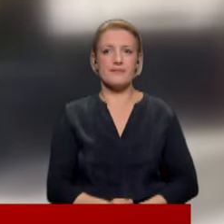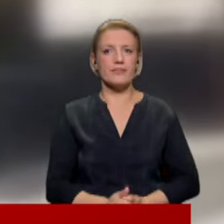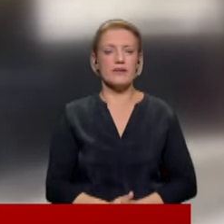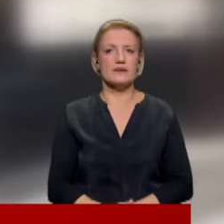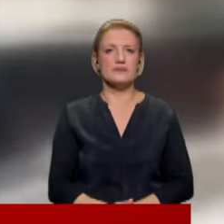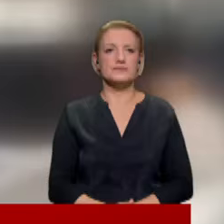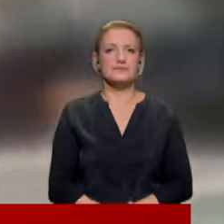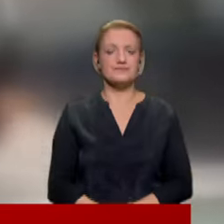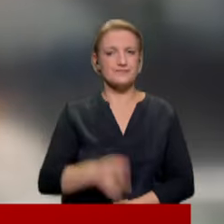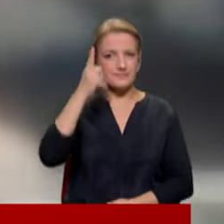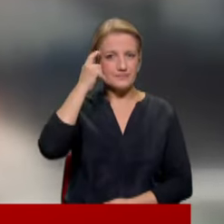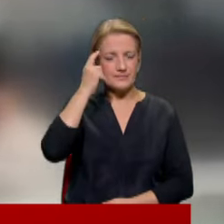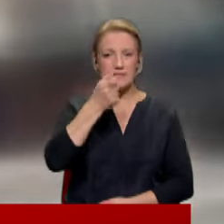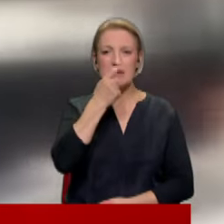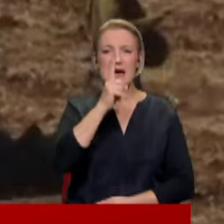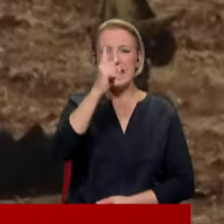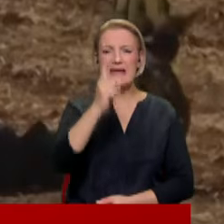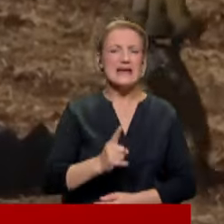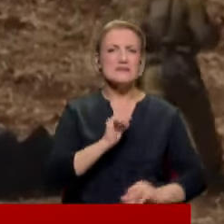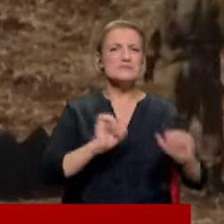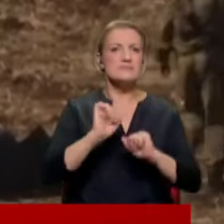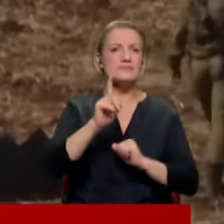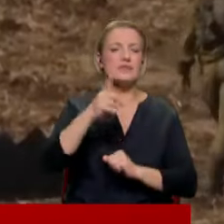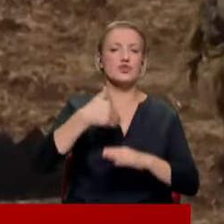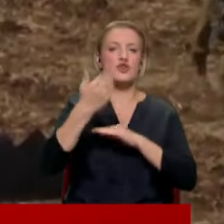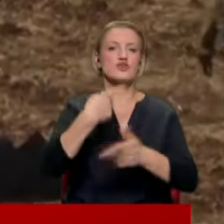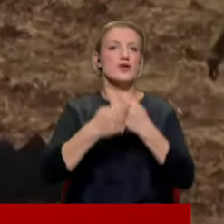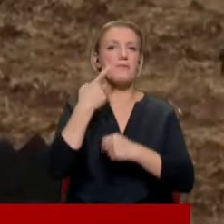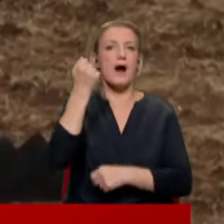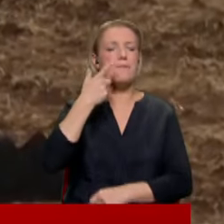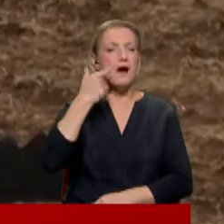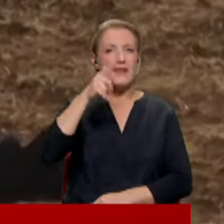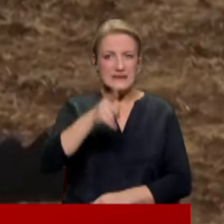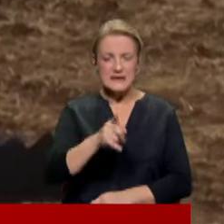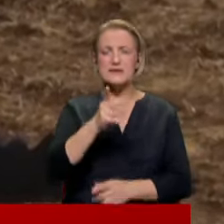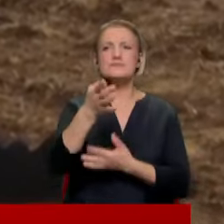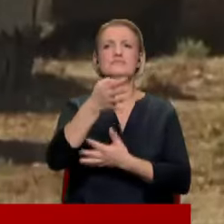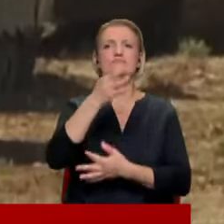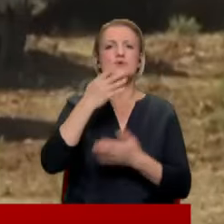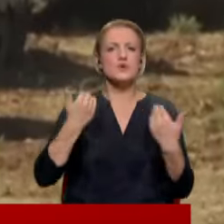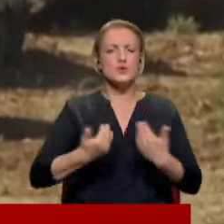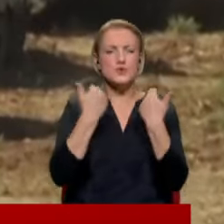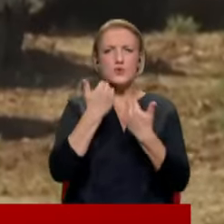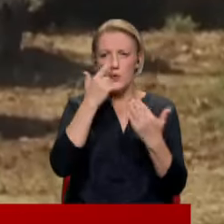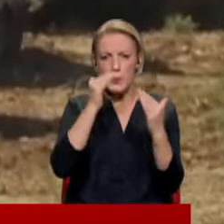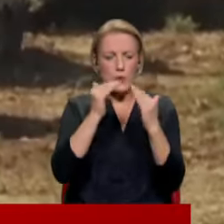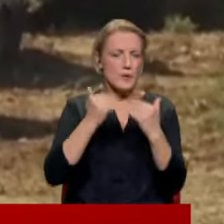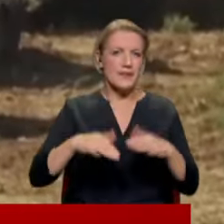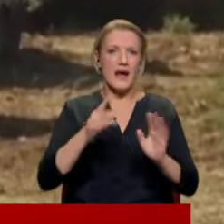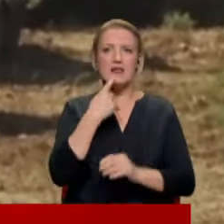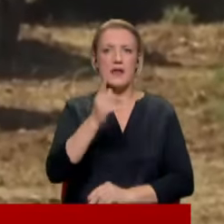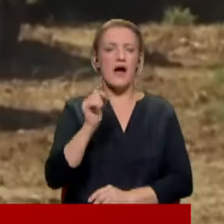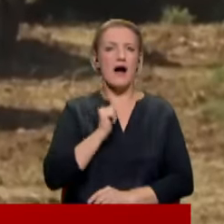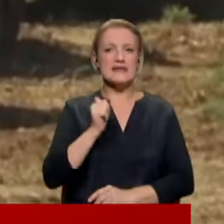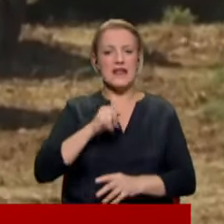yitirdi İsrail Ankara'dan ilk tepki Dışişleri Bakanlığından geldi bakanlık Harekatı Hukuksuz işgal olarak niteledi